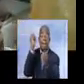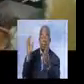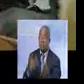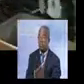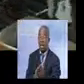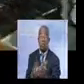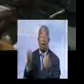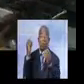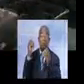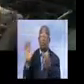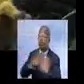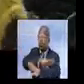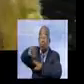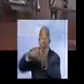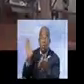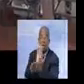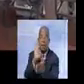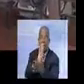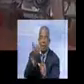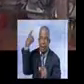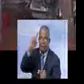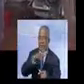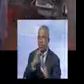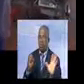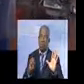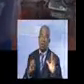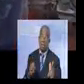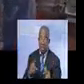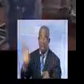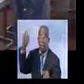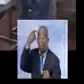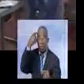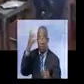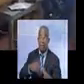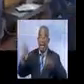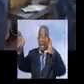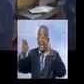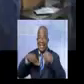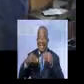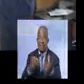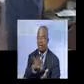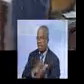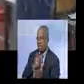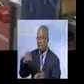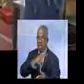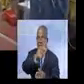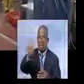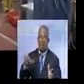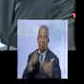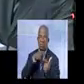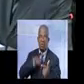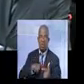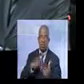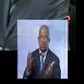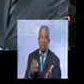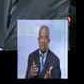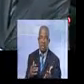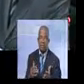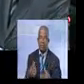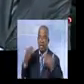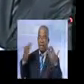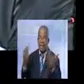francs CFA qui ont été soumis aux procédures de passation des marchés publics, soit 40% du budget. Ouvrant les